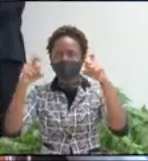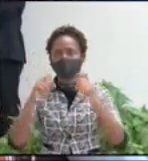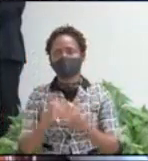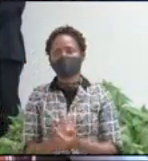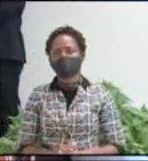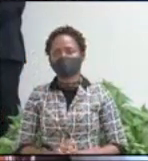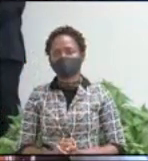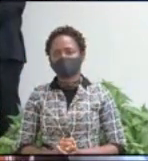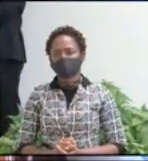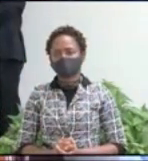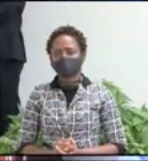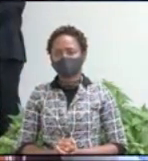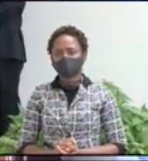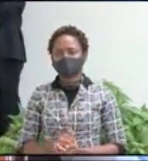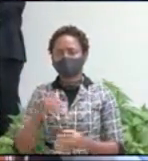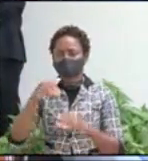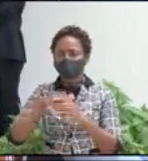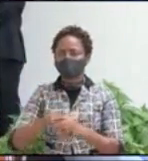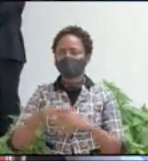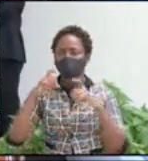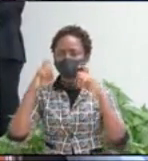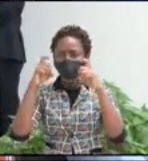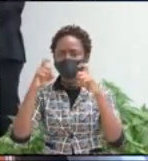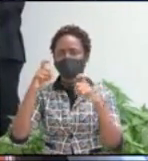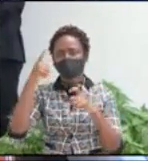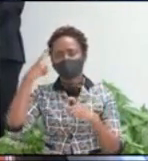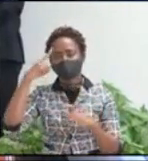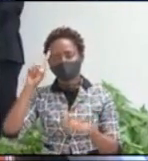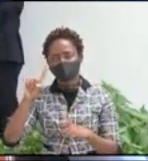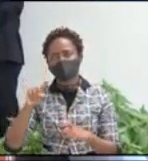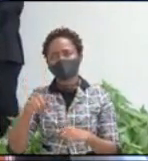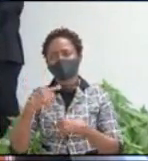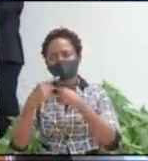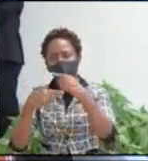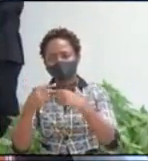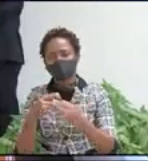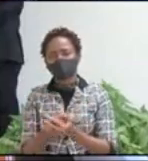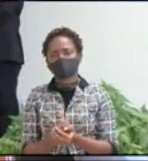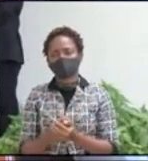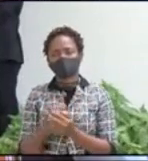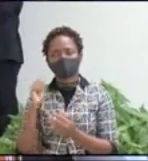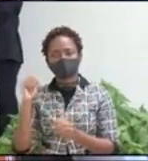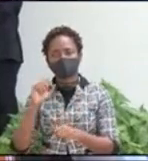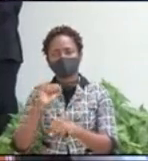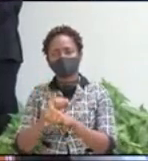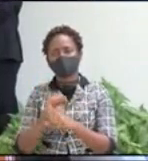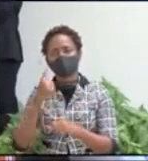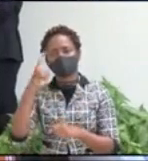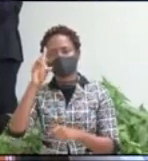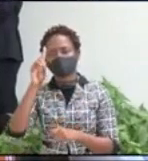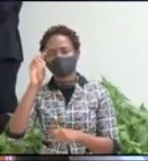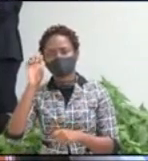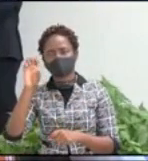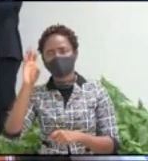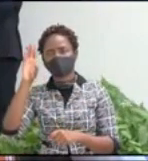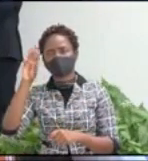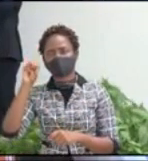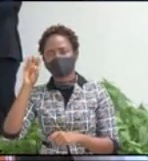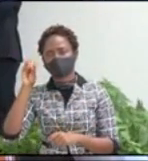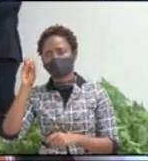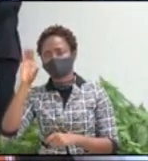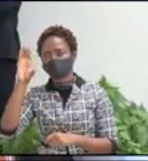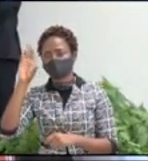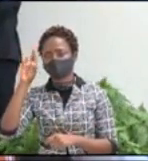élection. Ça veut dire que dans ça pour aller, c'est la démocratie. Moi-même, je suis démocrate. Je ne sais pas contre l'autre route qui